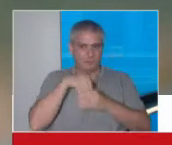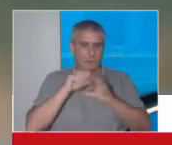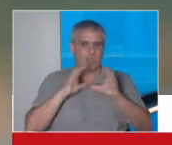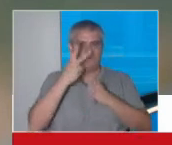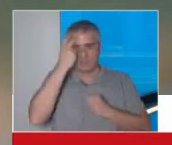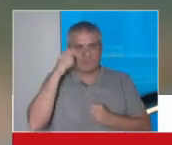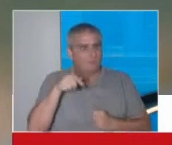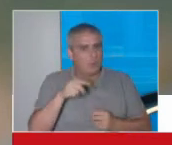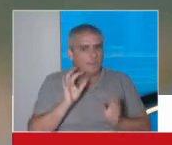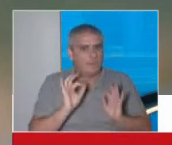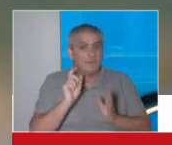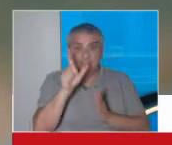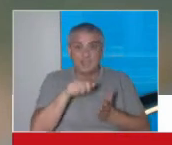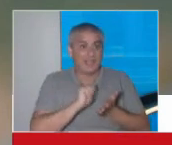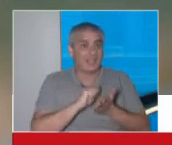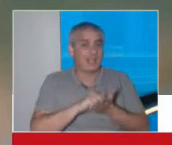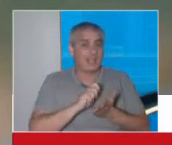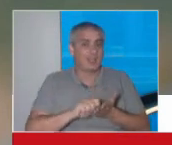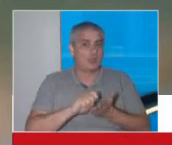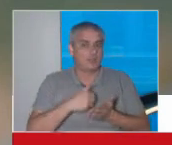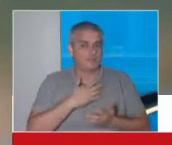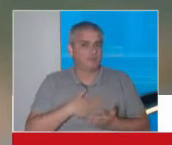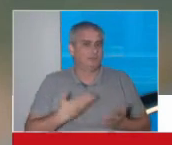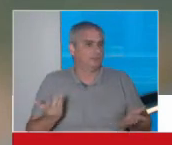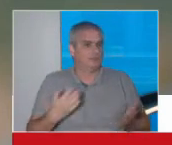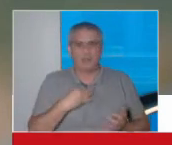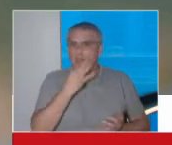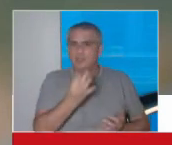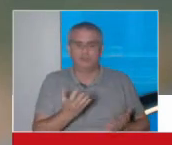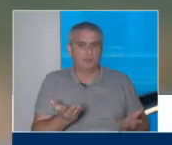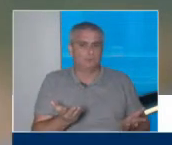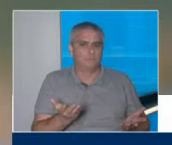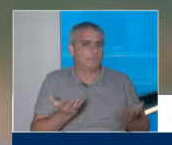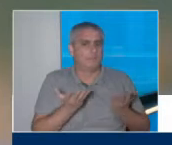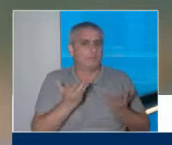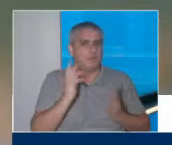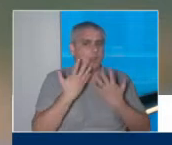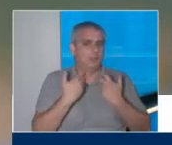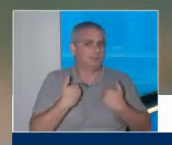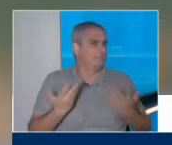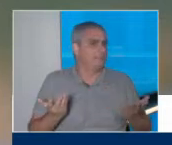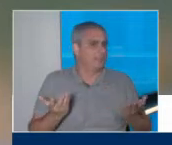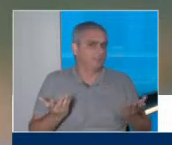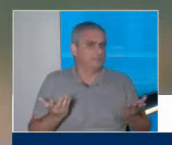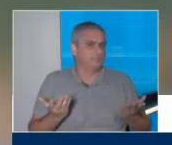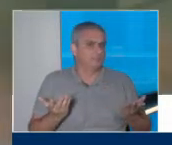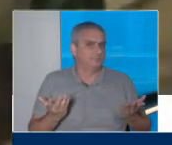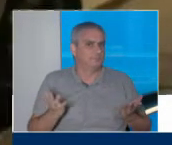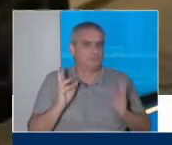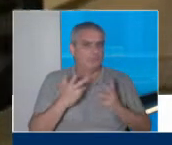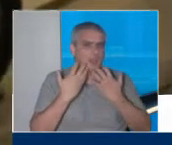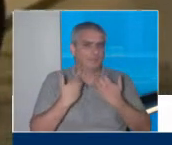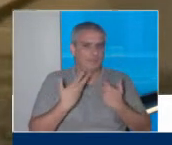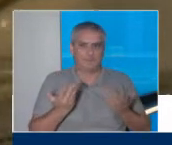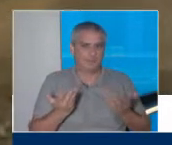בחברה הערבית, אבל פה מדובר באמת בעיתונאי, ורציתי קודם כל באמת לשאול אותך, מה אתה יכול לספר לנו, מה אתה יכול לספר